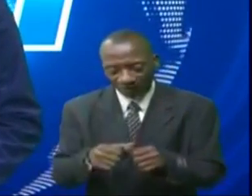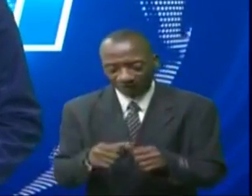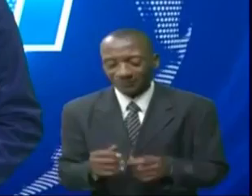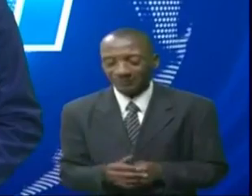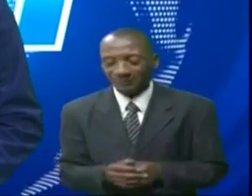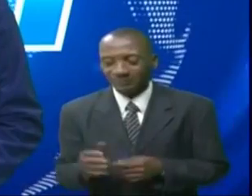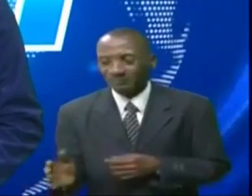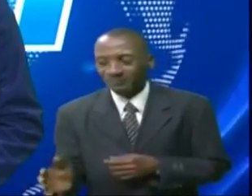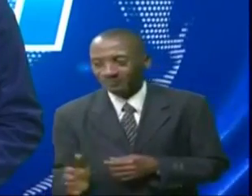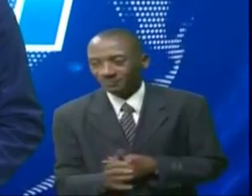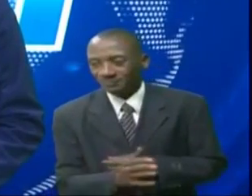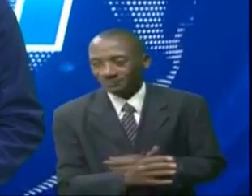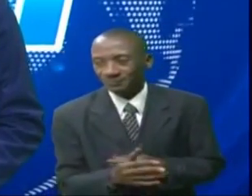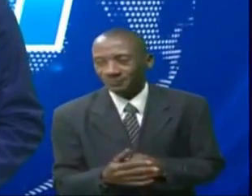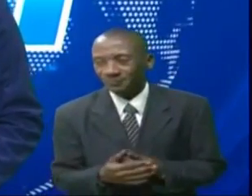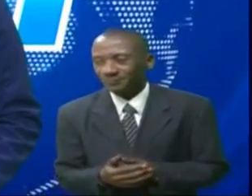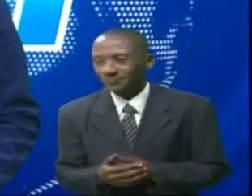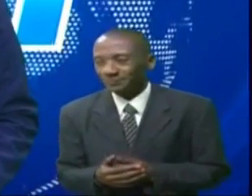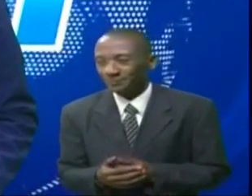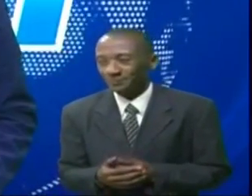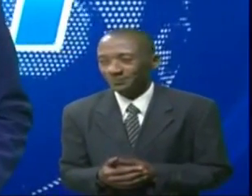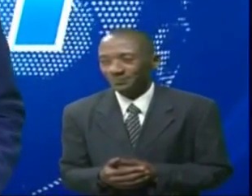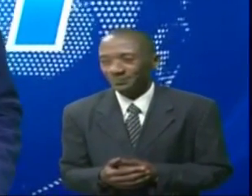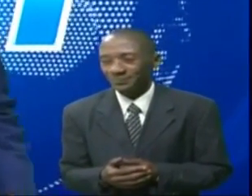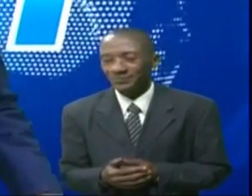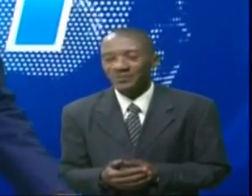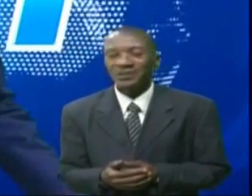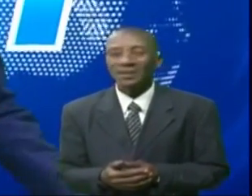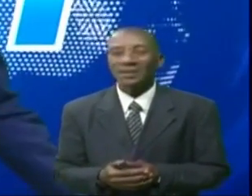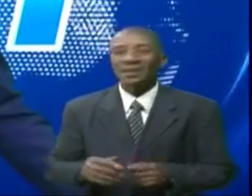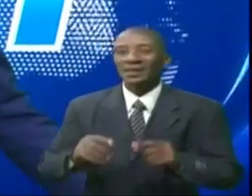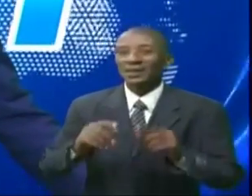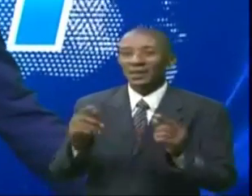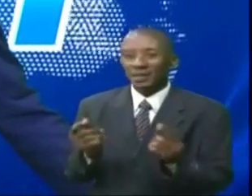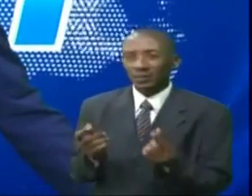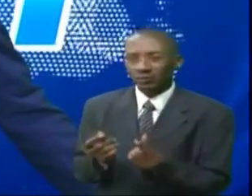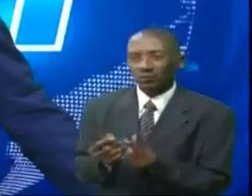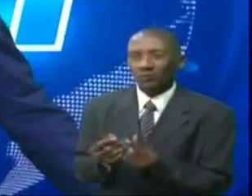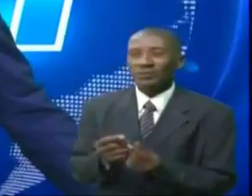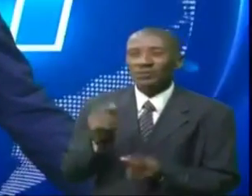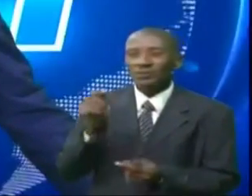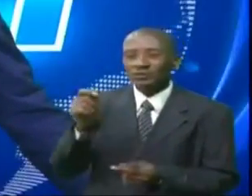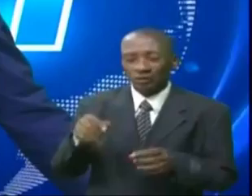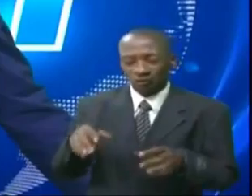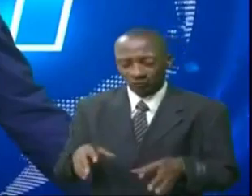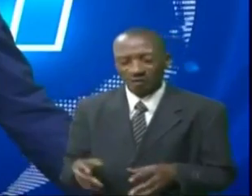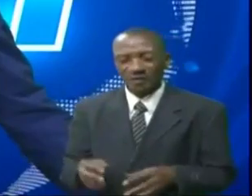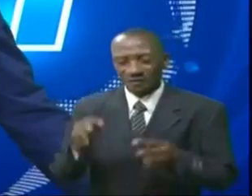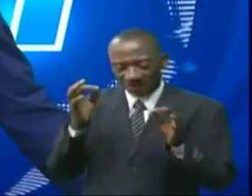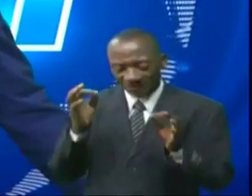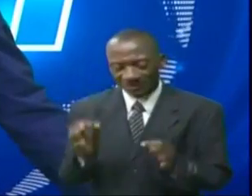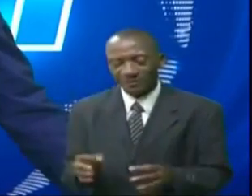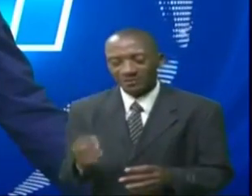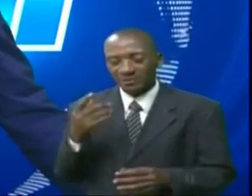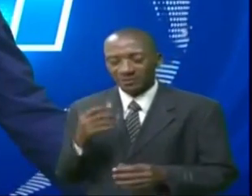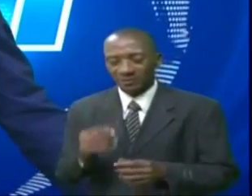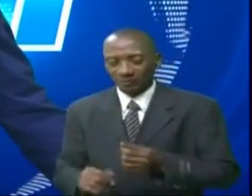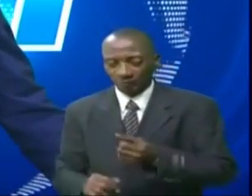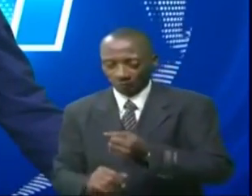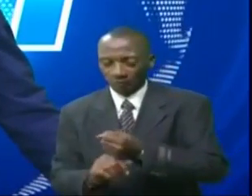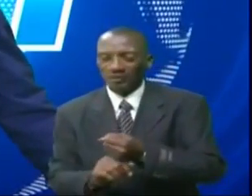La jeunesse congolaise déterminée à mouiller les maillots pour donner plus de voix au président de la République lors de la prochaine